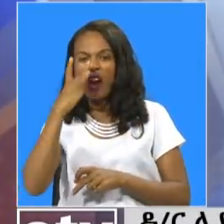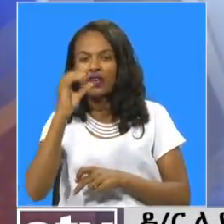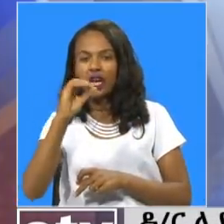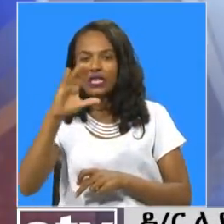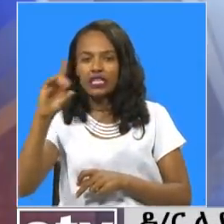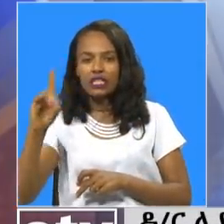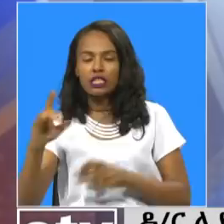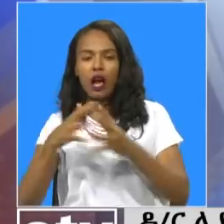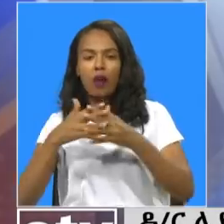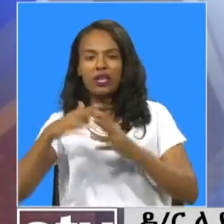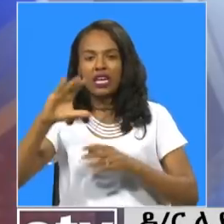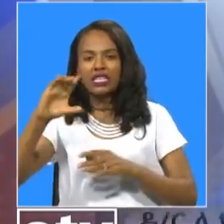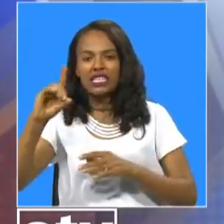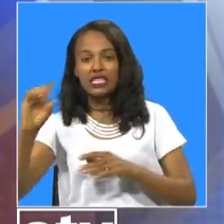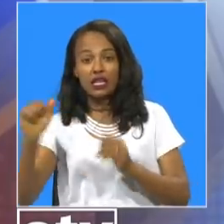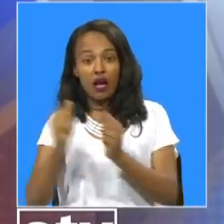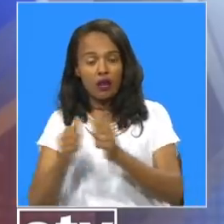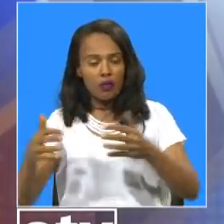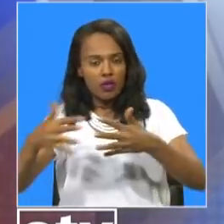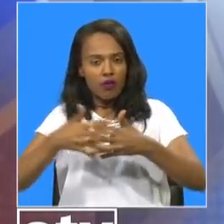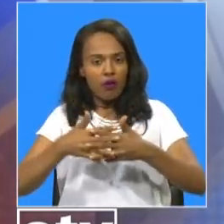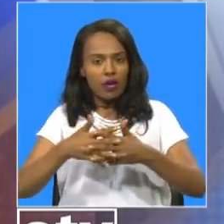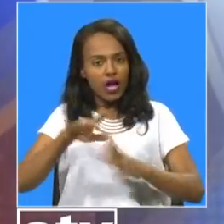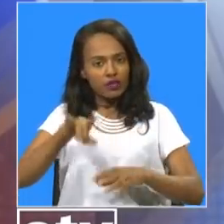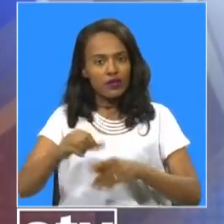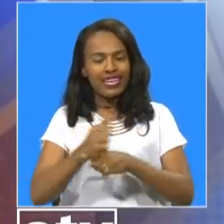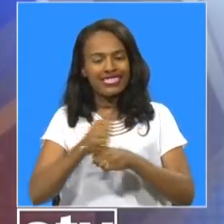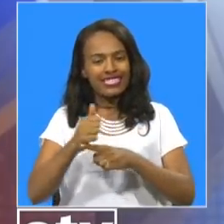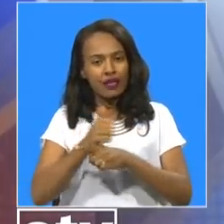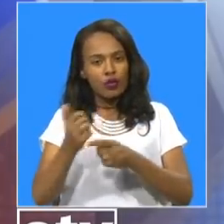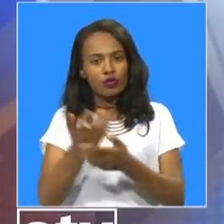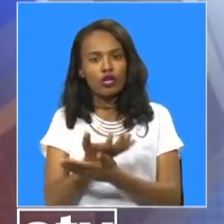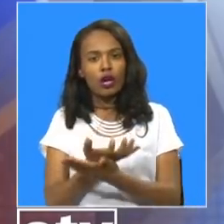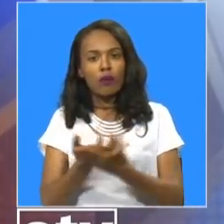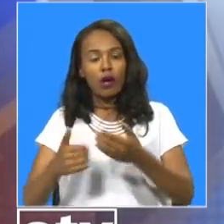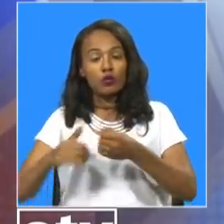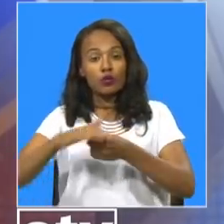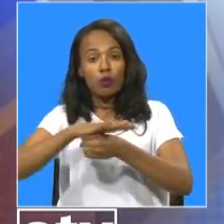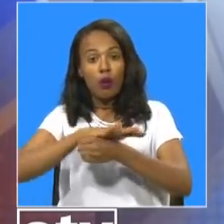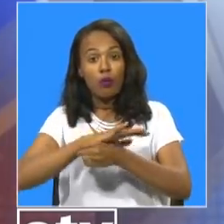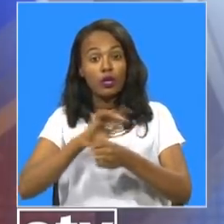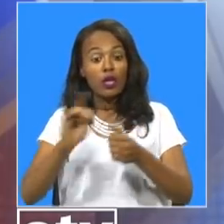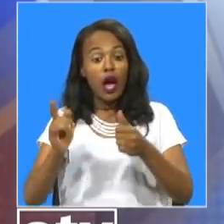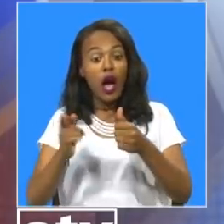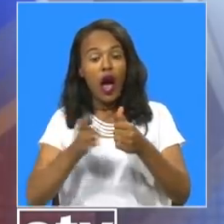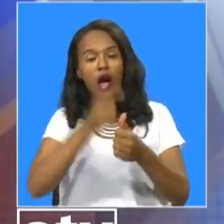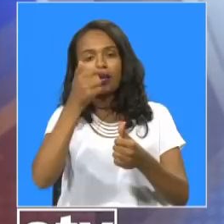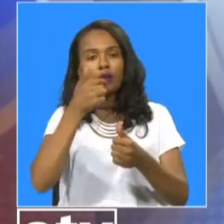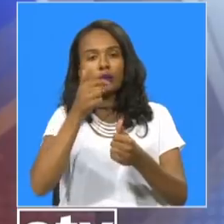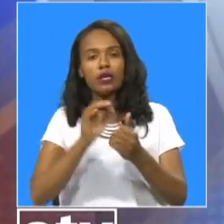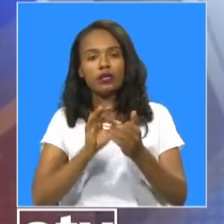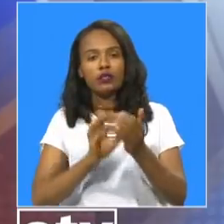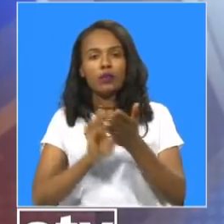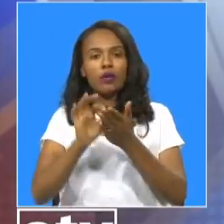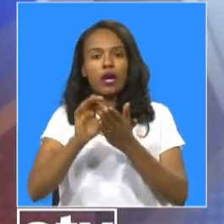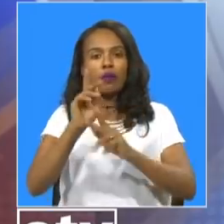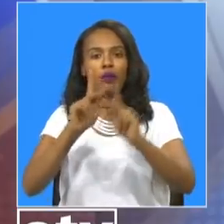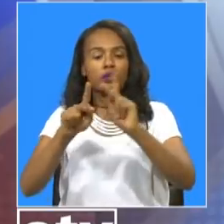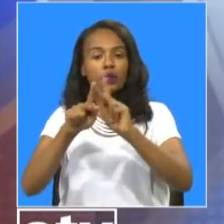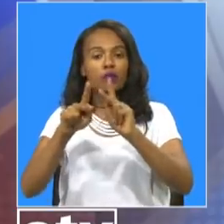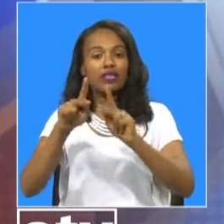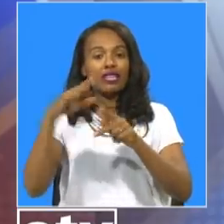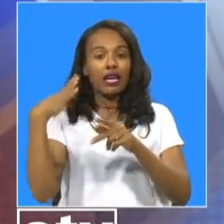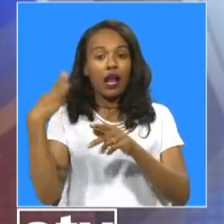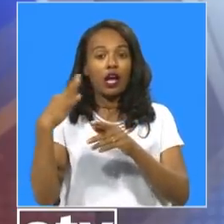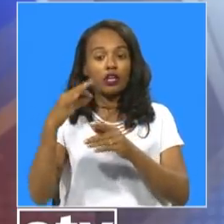የአሜሪካ ሲዲሲም ጋር በመተባበር አስፈላጊው ስልጠናዎችና ግብአቶችን በማሟላት አንድ ብለን ያው መጀመሪያ ህብረተሰብ ጤና ኢንስቲትዩት ያለው ላብራቶሪ